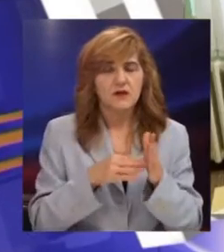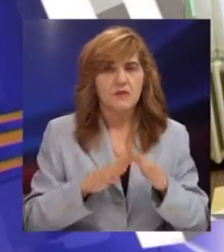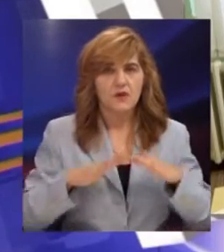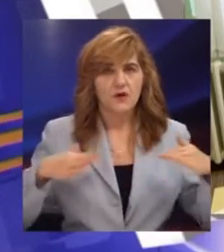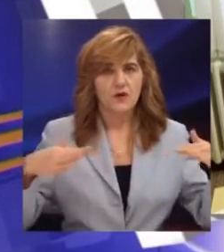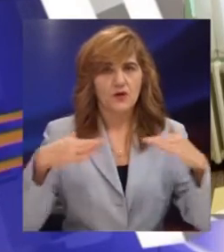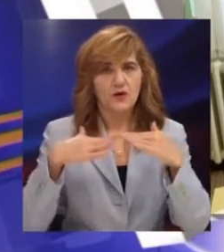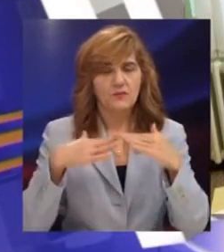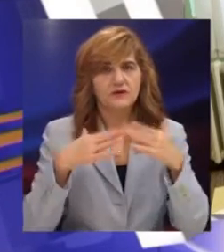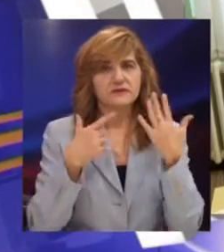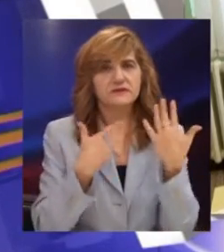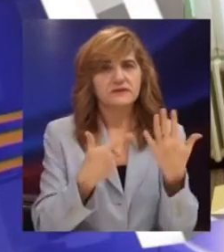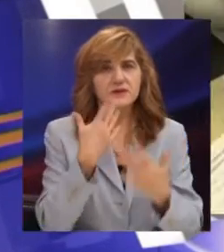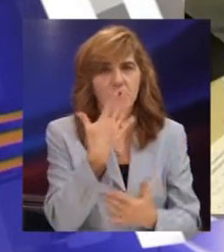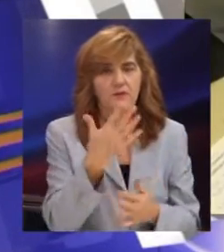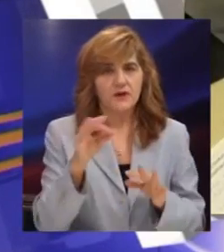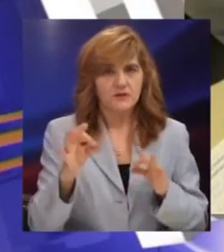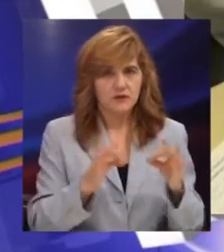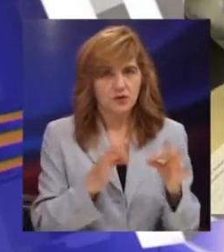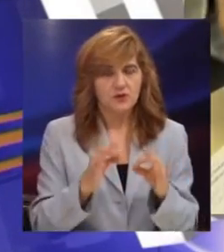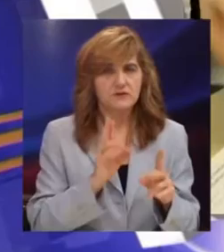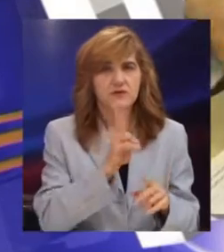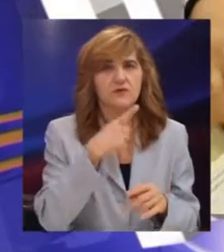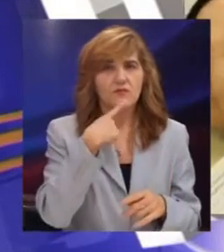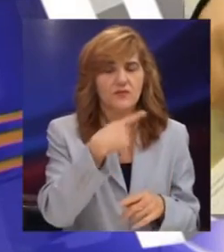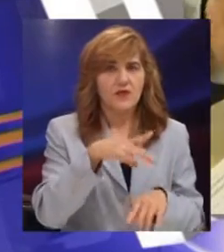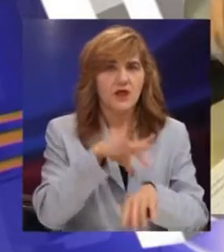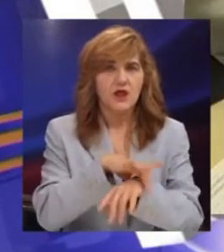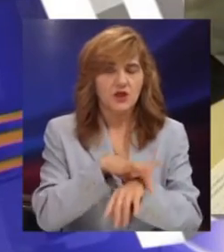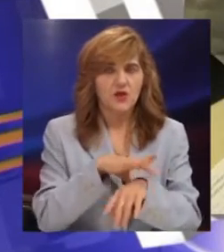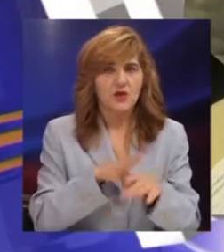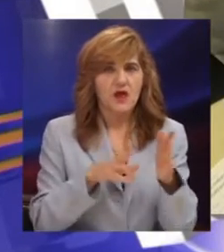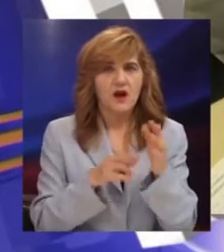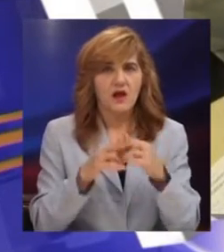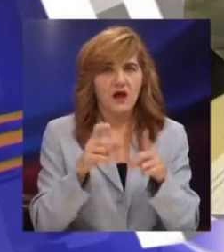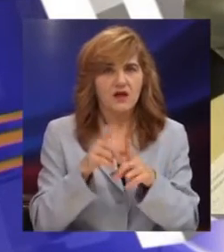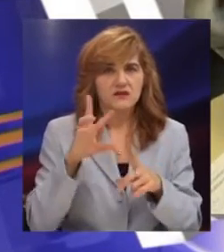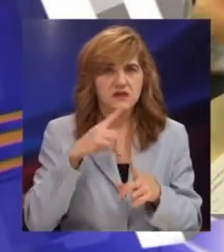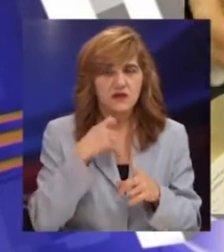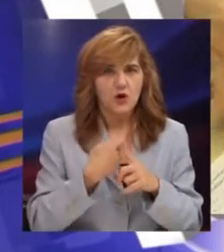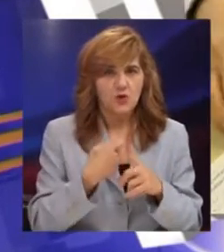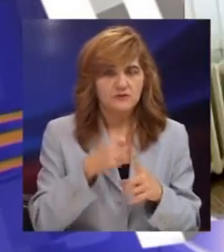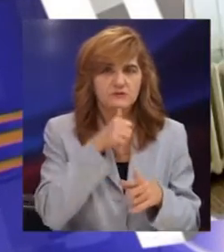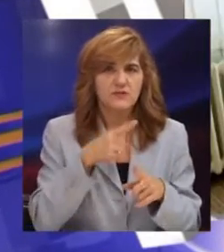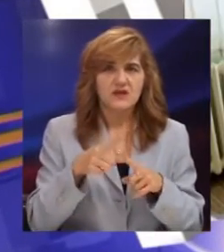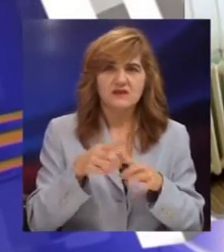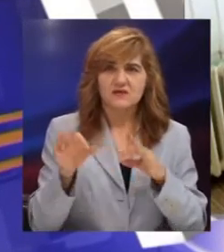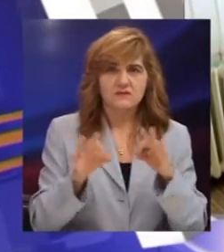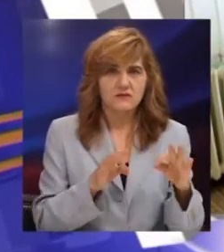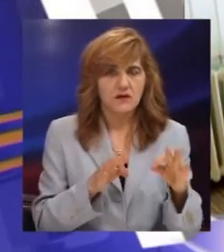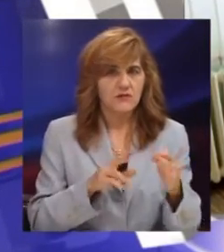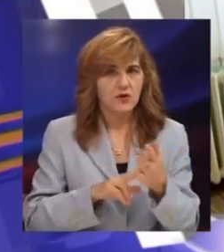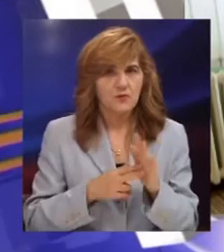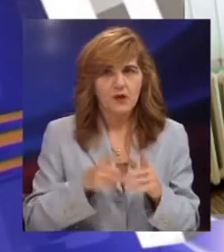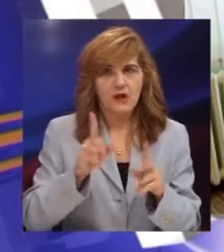potreban obuhvat od oko 75%, prema rečima koordinatorke za skrining doktorke Nade Kosić-Bibić, zbog organizacionih i tehničkih